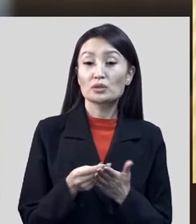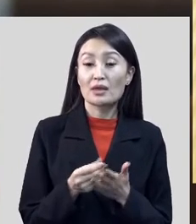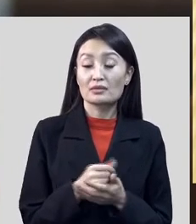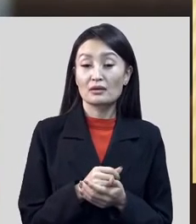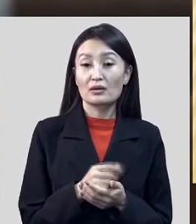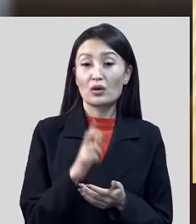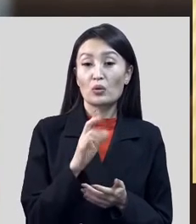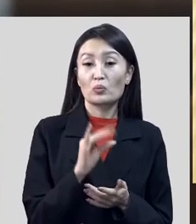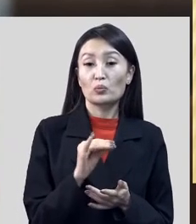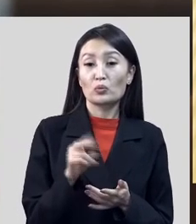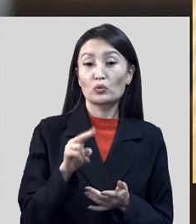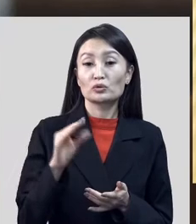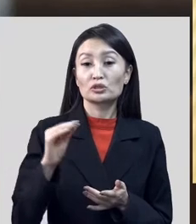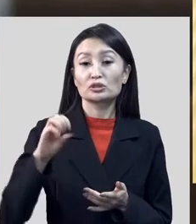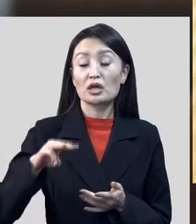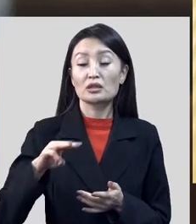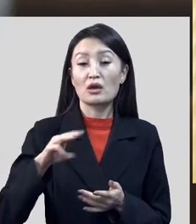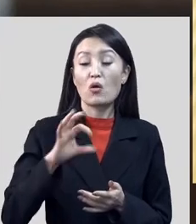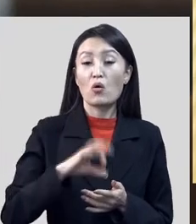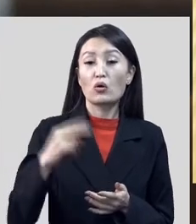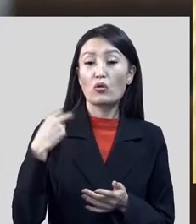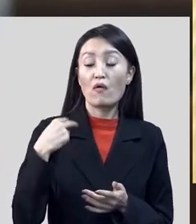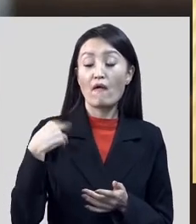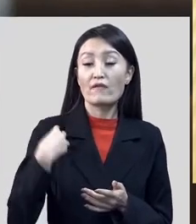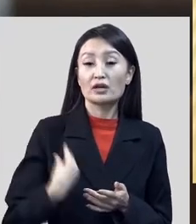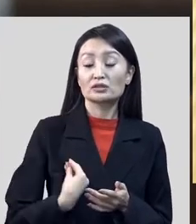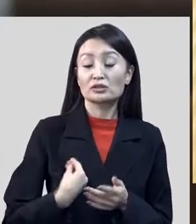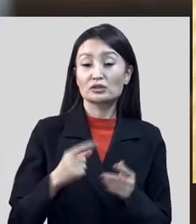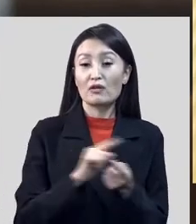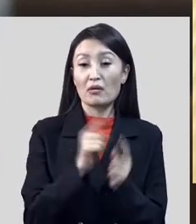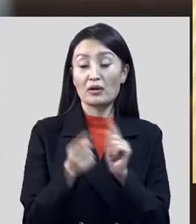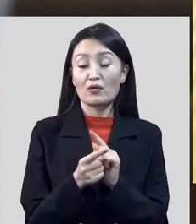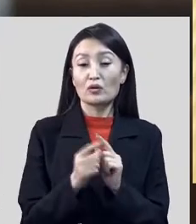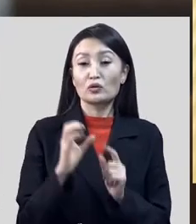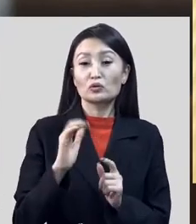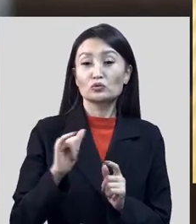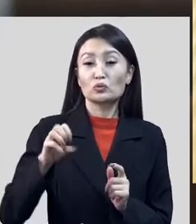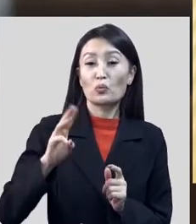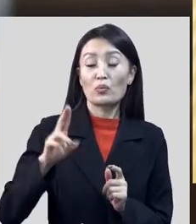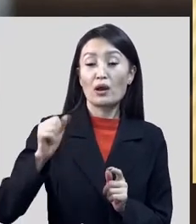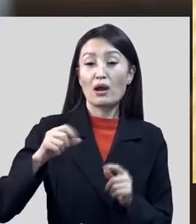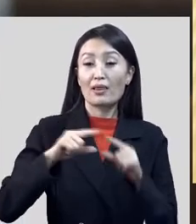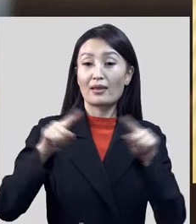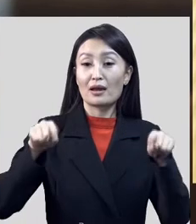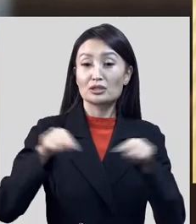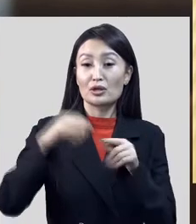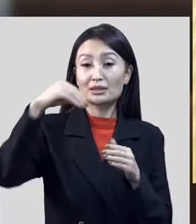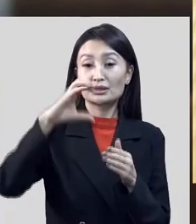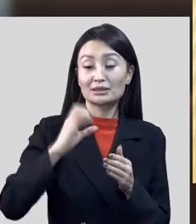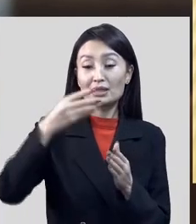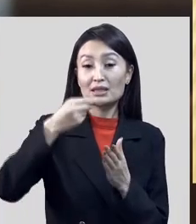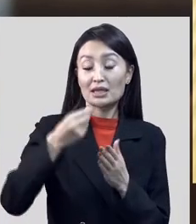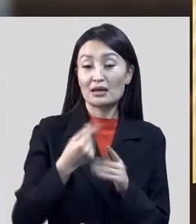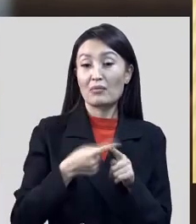бюджет от французского сумка кошелек с деньгами бюджет эта структура